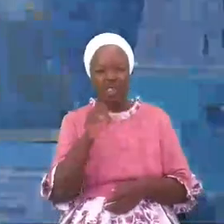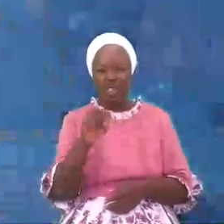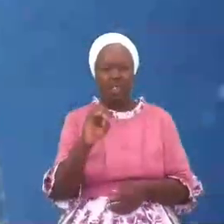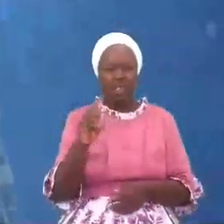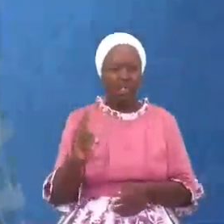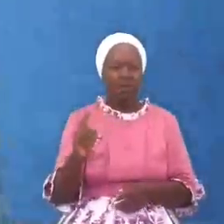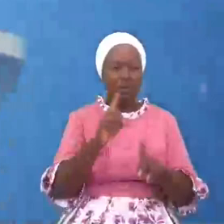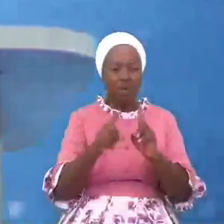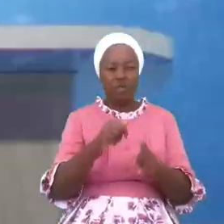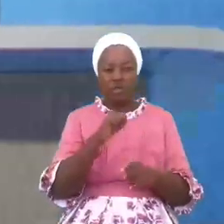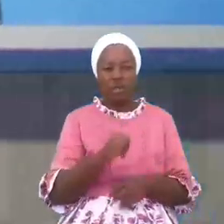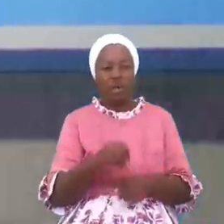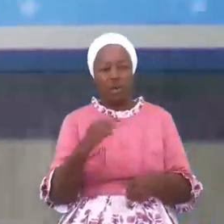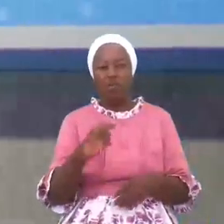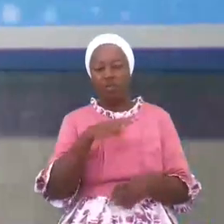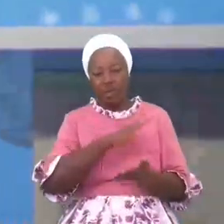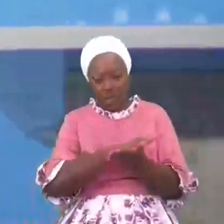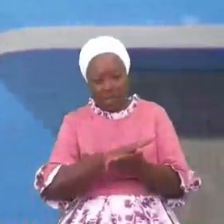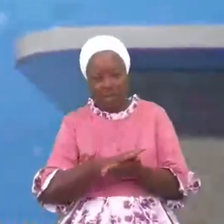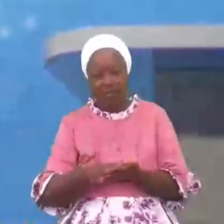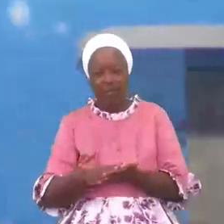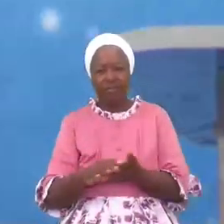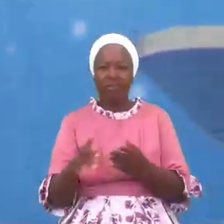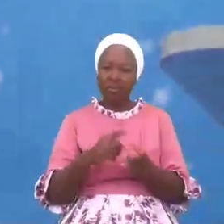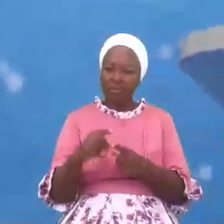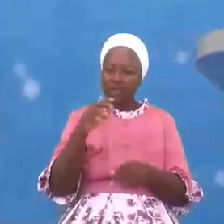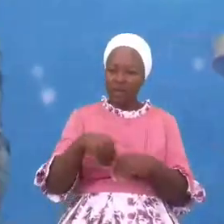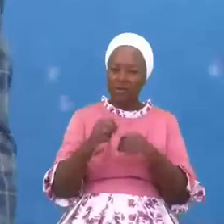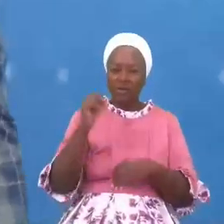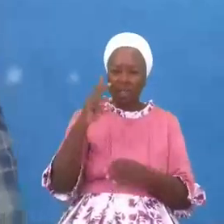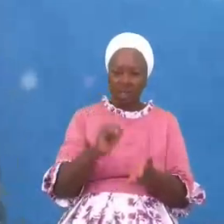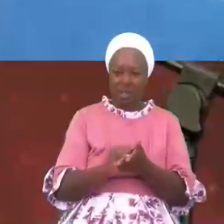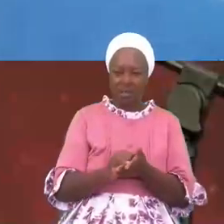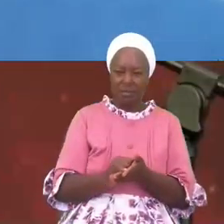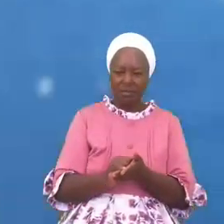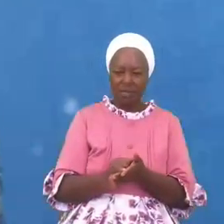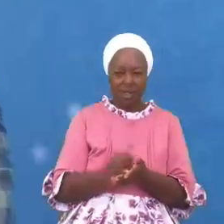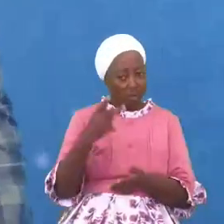une semence incorruptible. Comment vous comprenez ce mot-là? Quand vous étiez né,